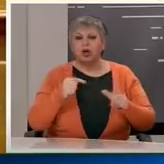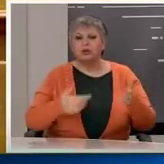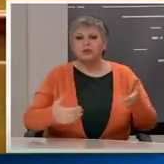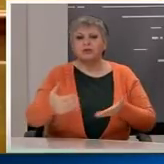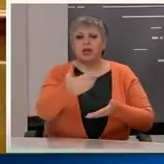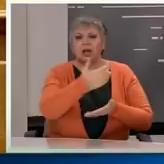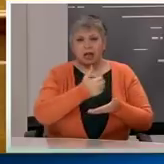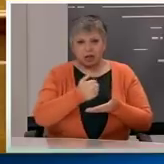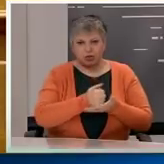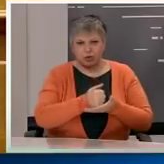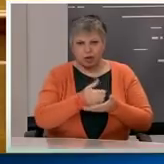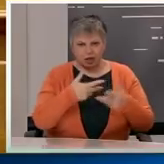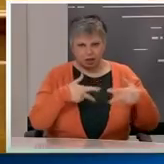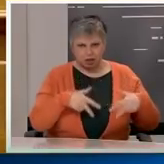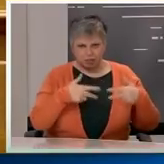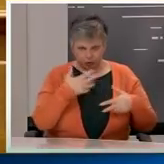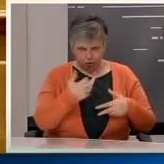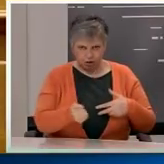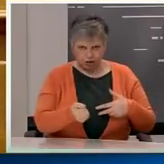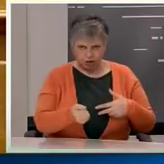την αγορά φαρμάκων.